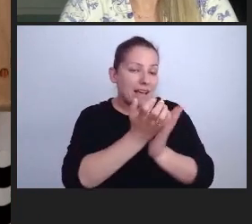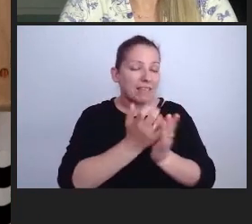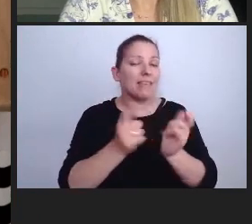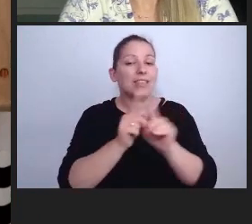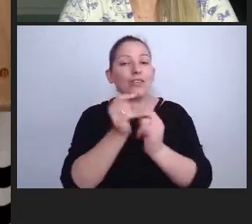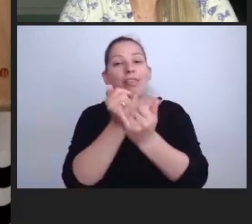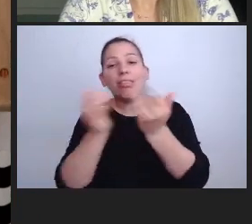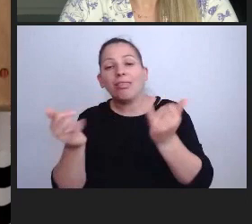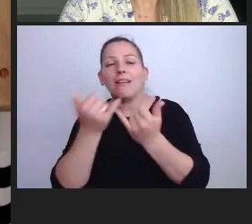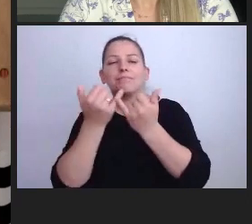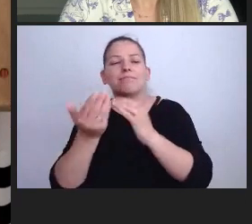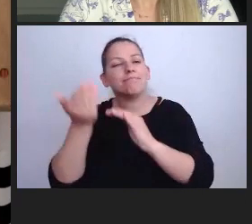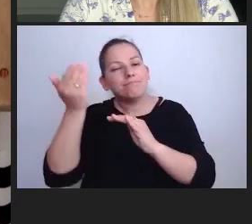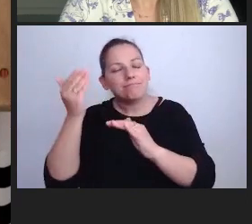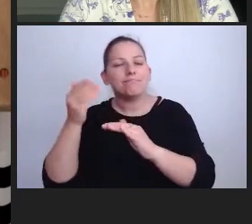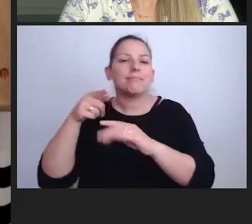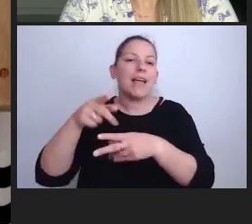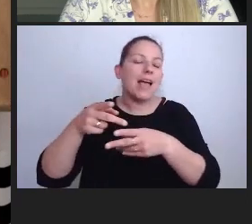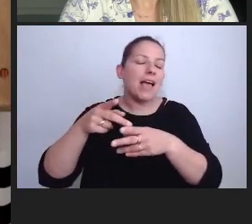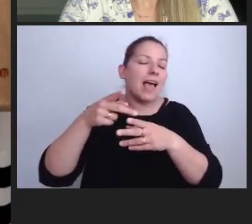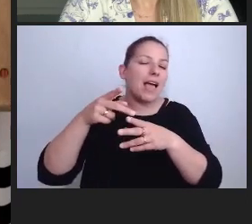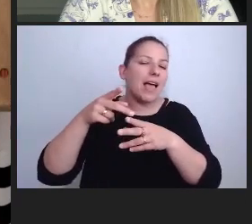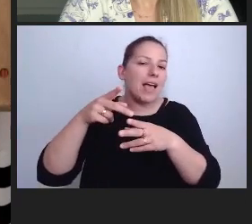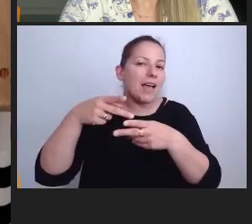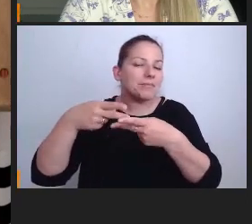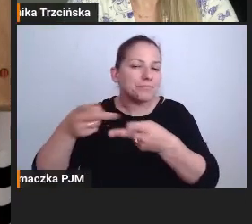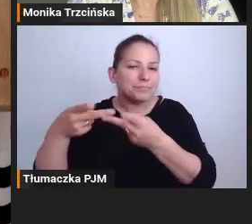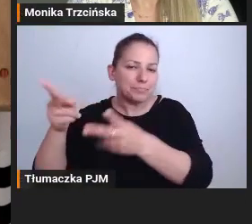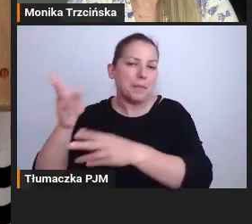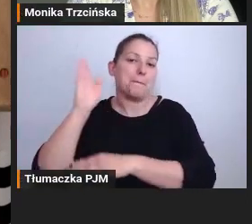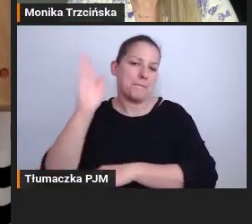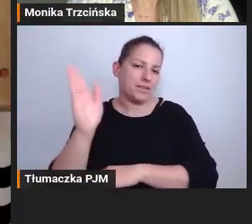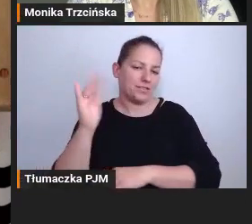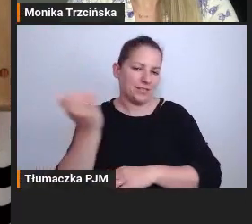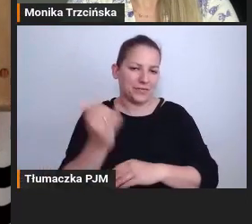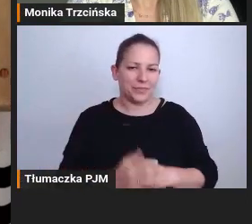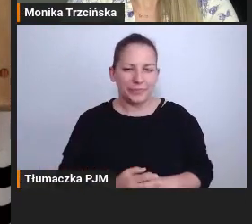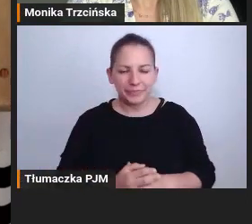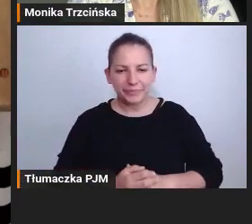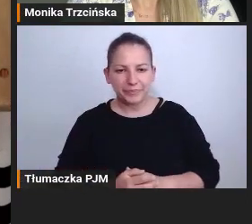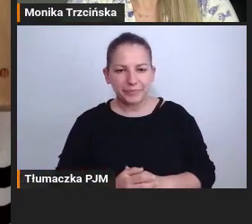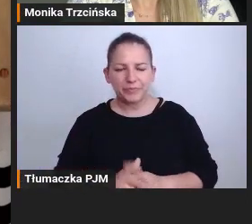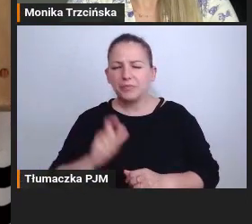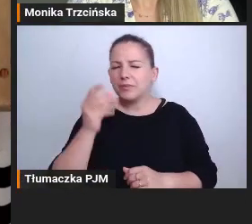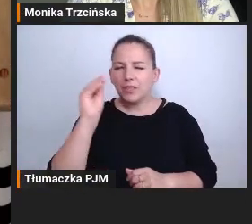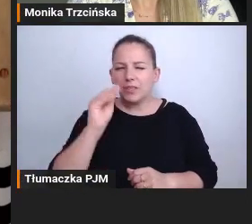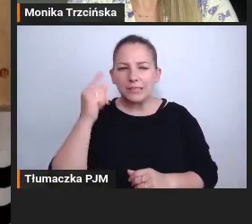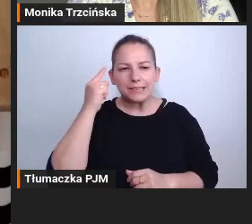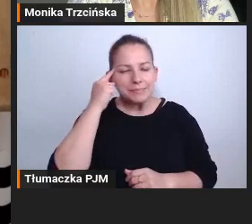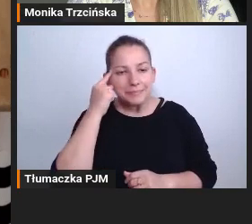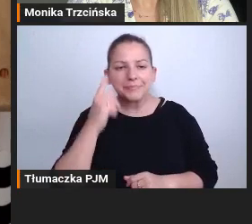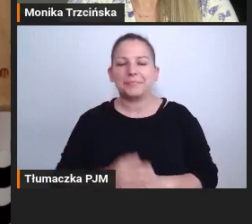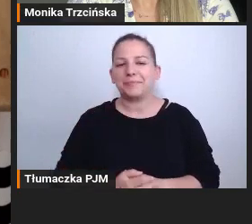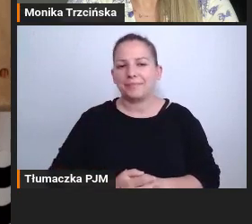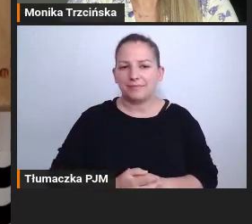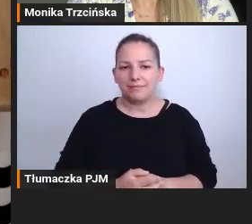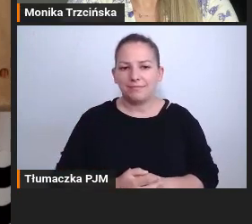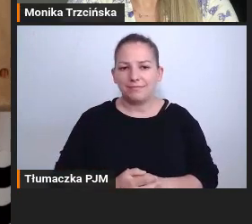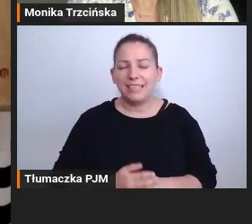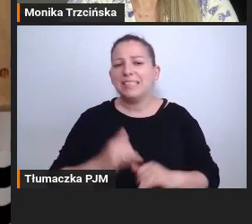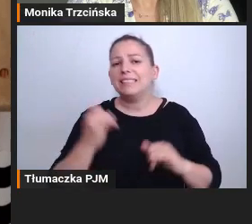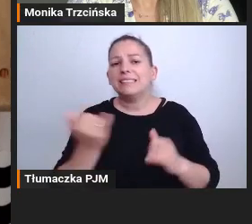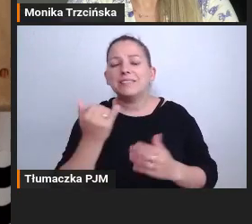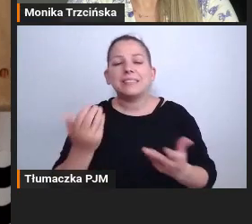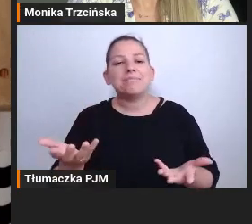poradnicze, różne wideo poradnicze Wam nie umkną. Co jeszcze? Zawsze zachęcamy